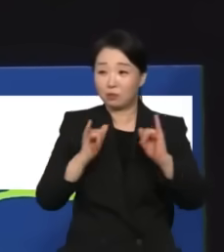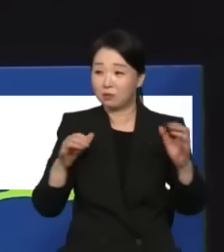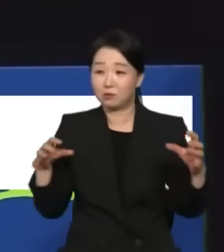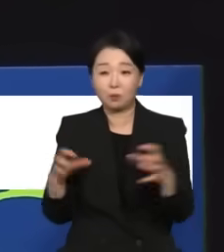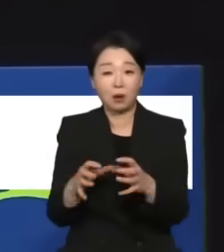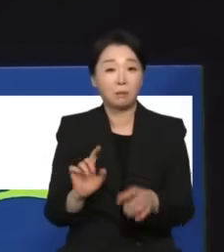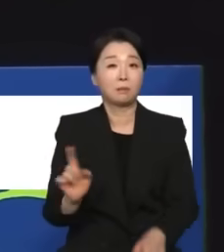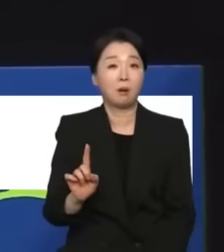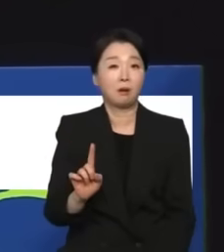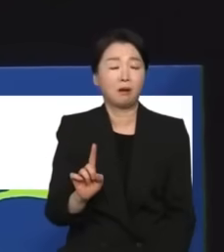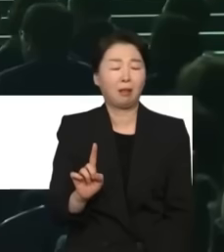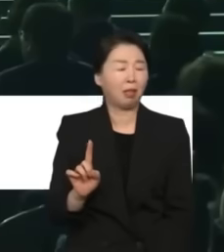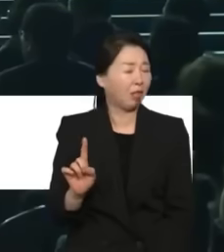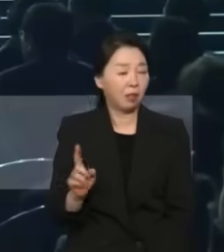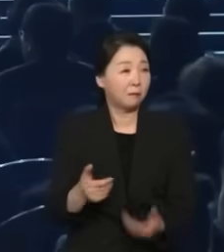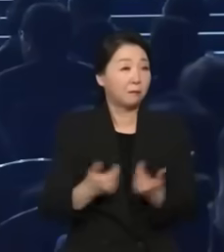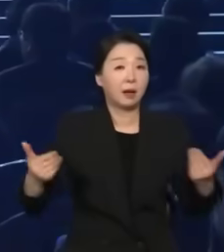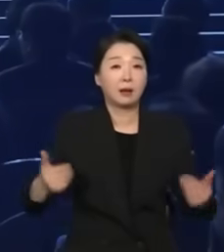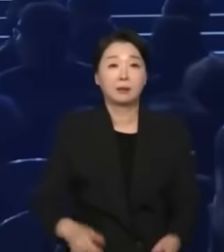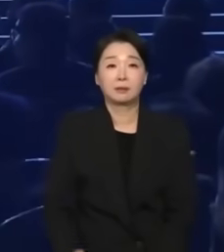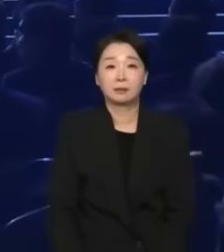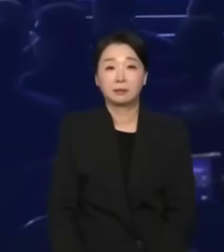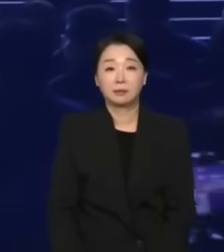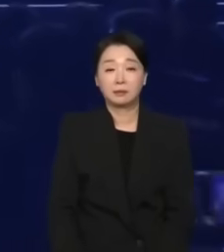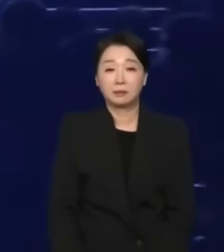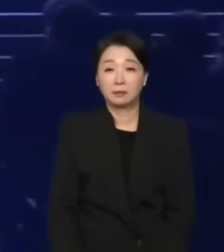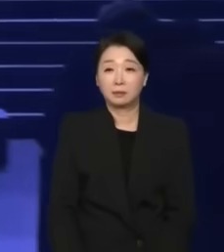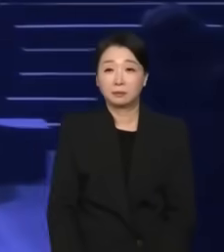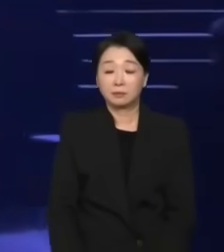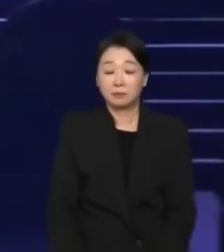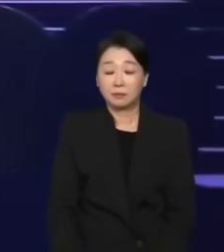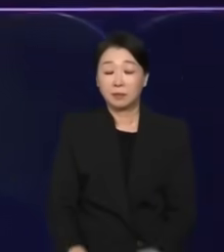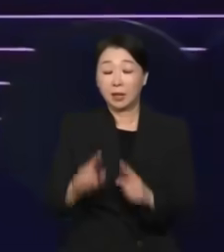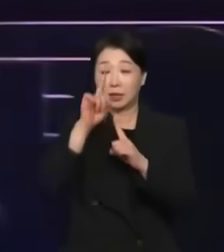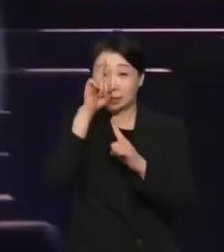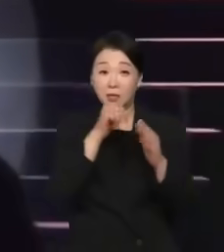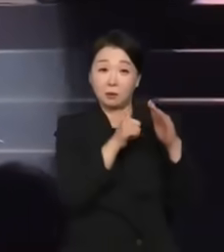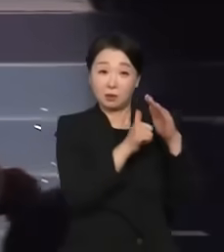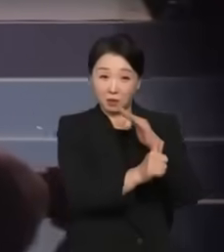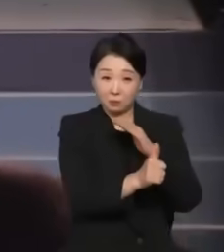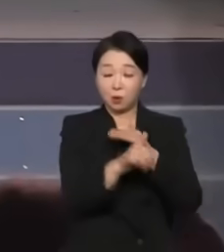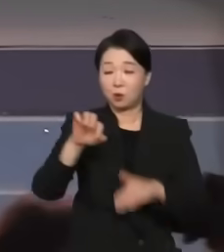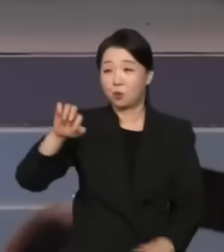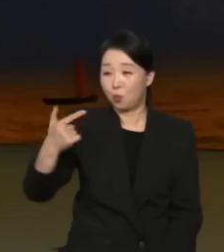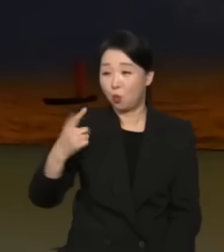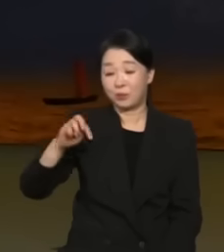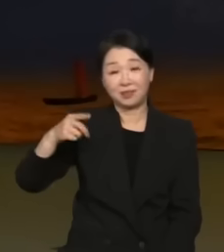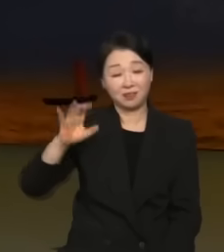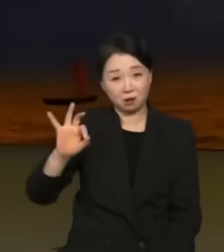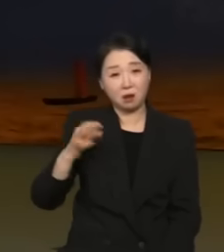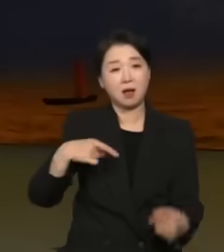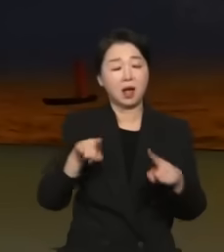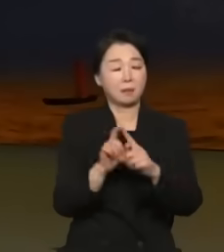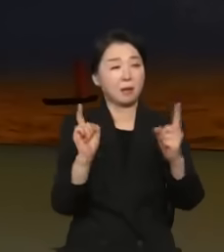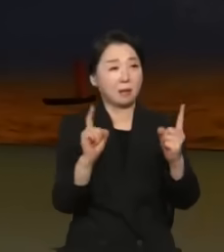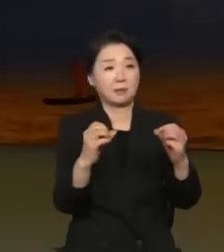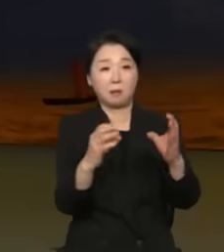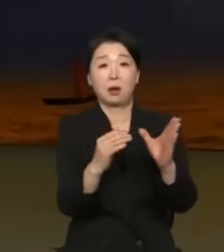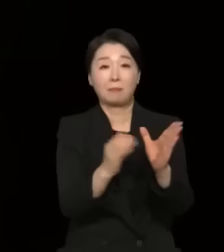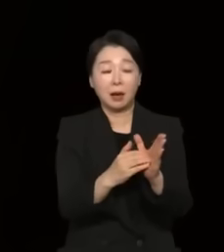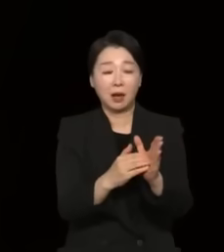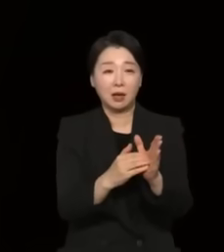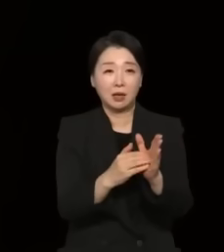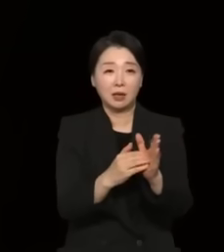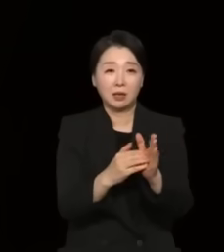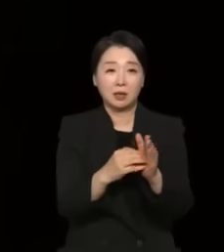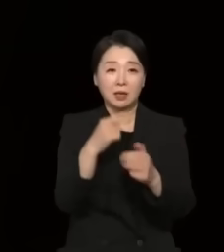더욱 멀어졌습니다. 입원 중인 이재명 민주당 대표도 고민정 의원의 대독을 통해 지난 1년 7개월간 언론